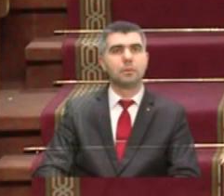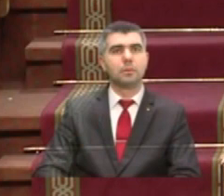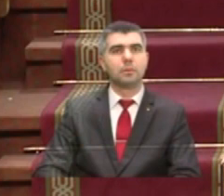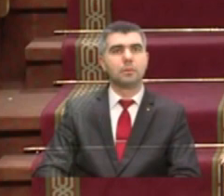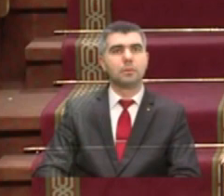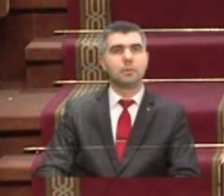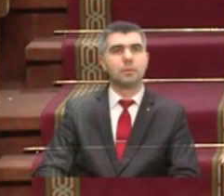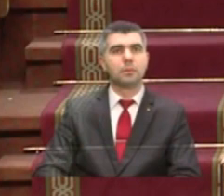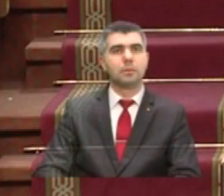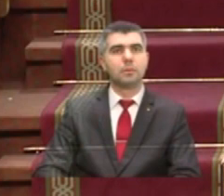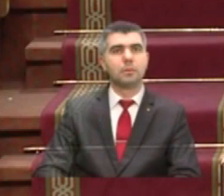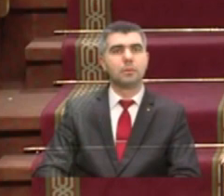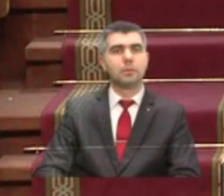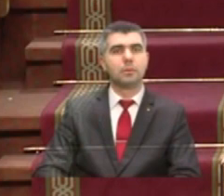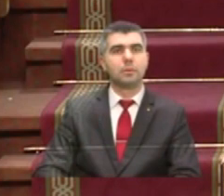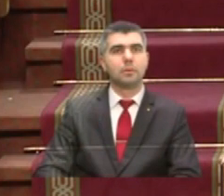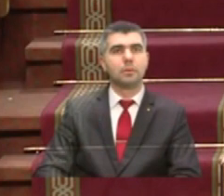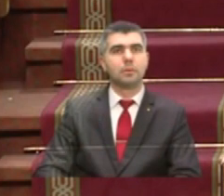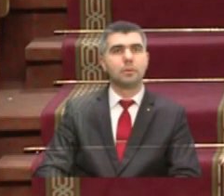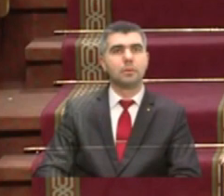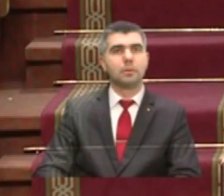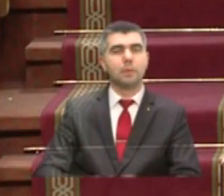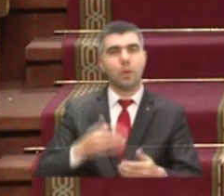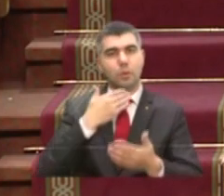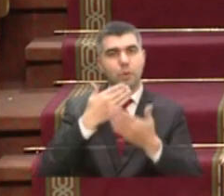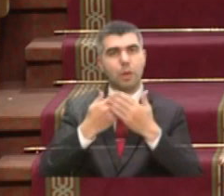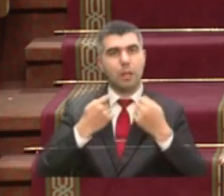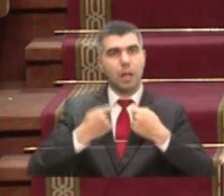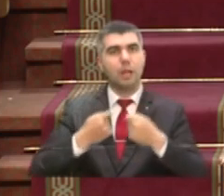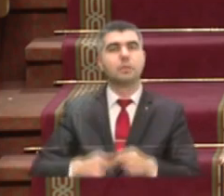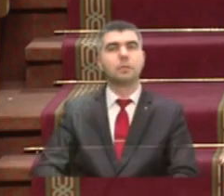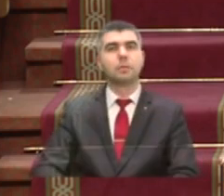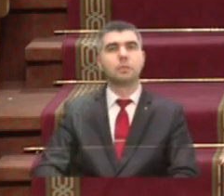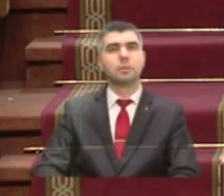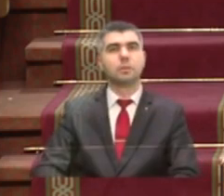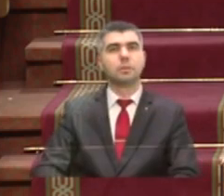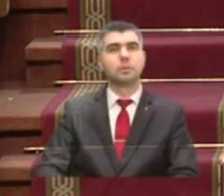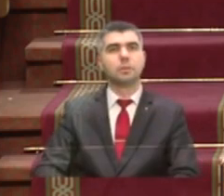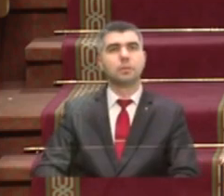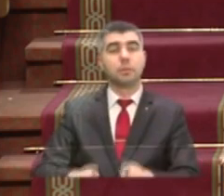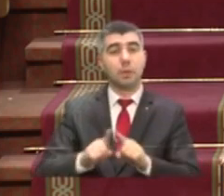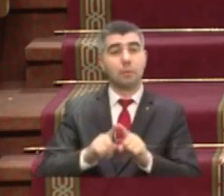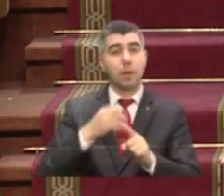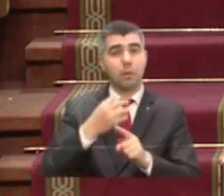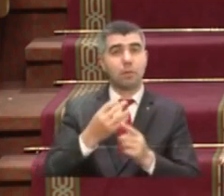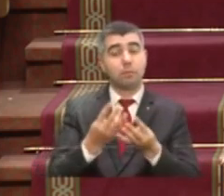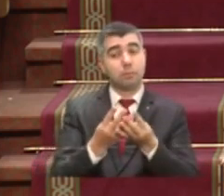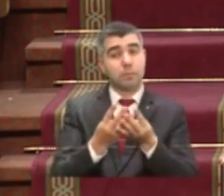الرئيس لكم الكلمة في نقطة نظام. شكرا السيد الرئيس. السيد الرئيس، هذه جلسة